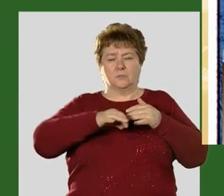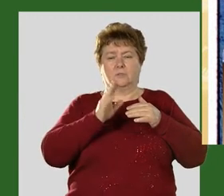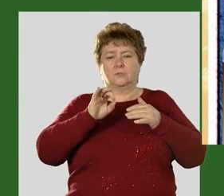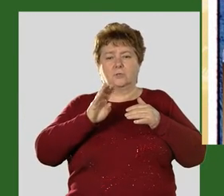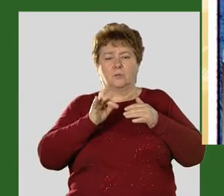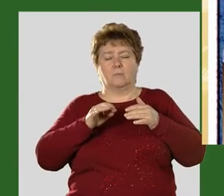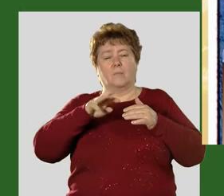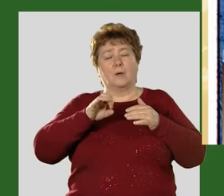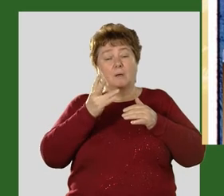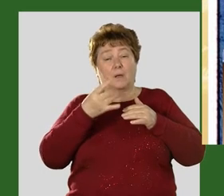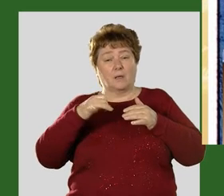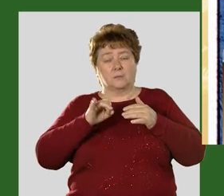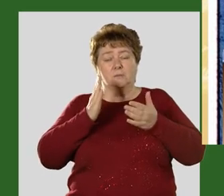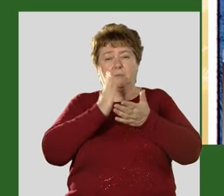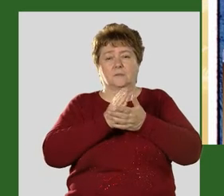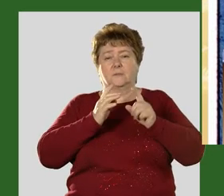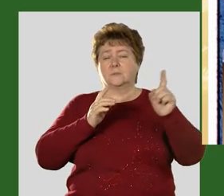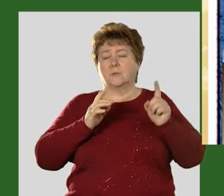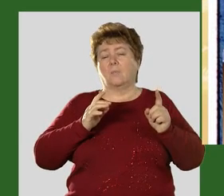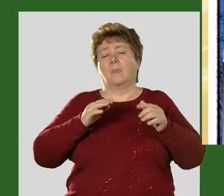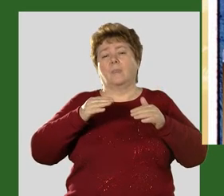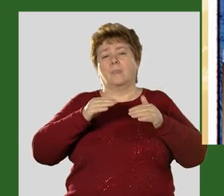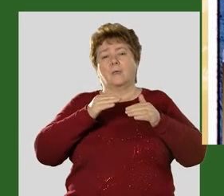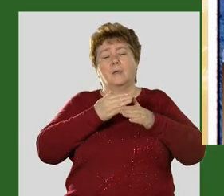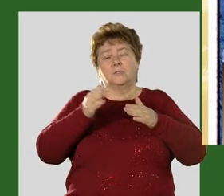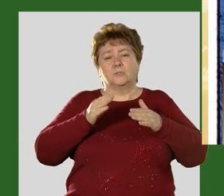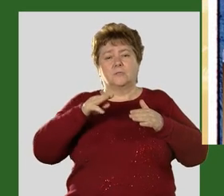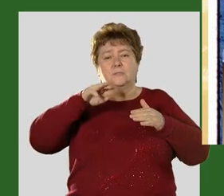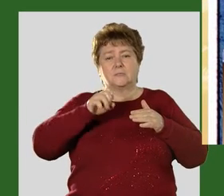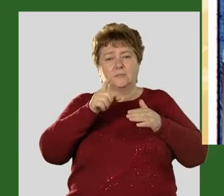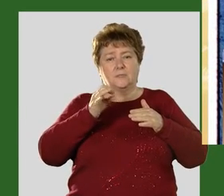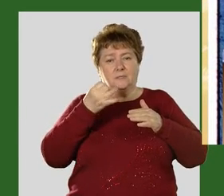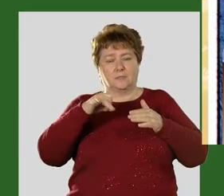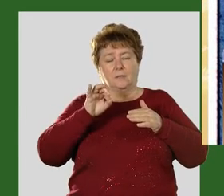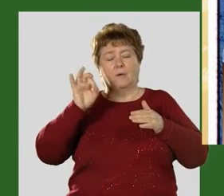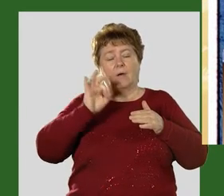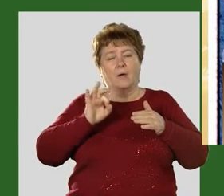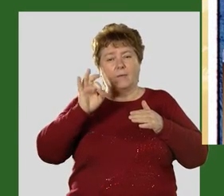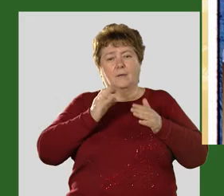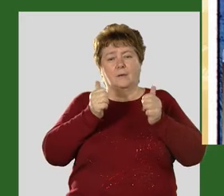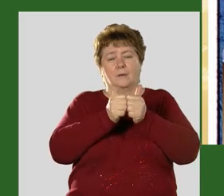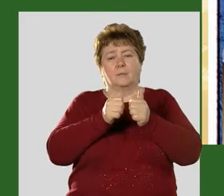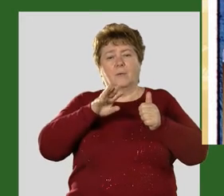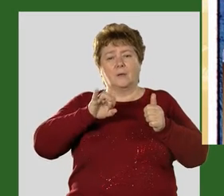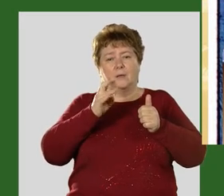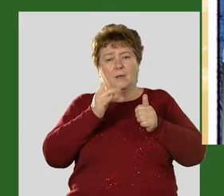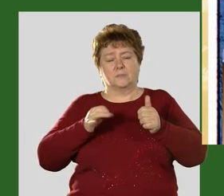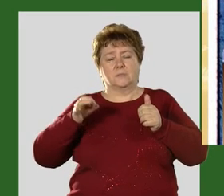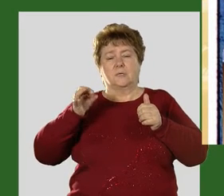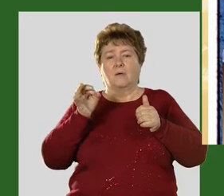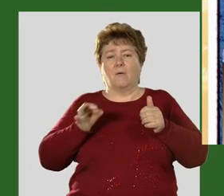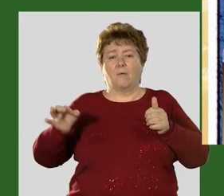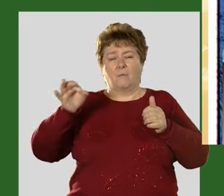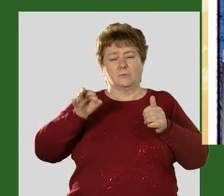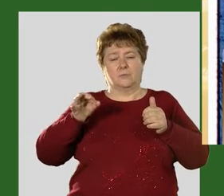Марианский. Находится в западной части Тихого океана, рядом с Марианскими островами. Его